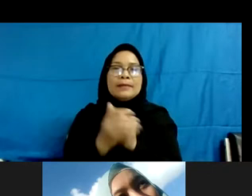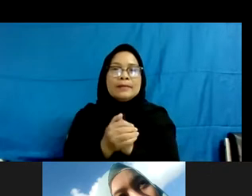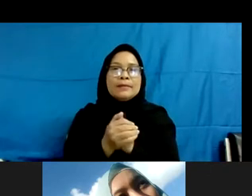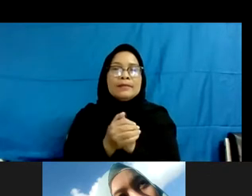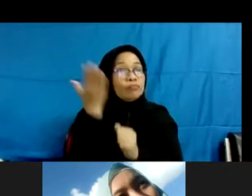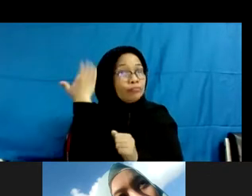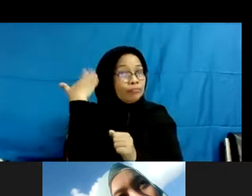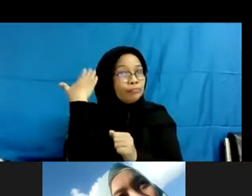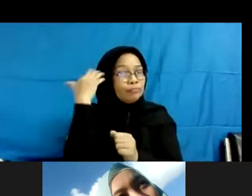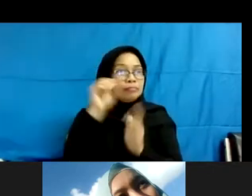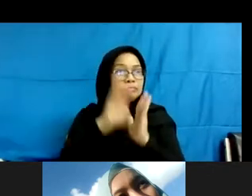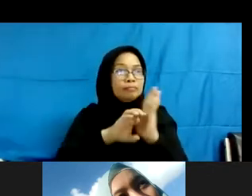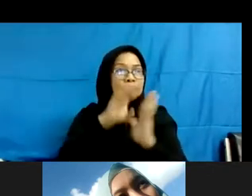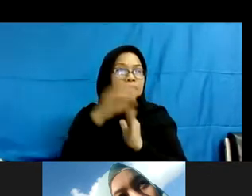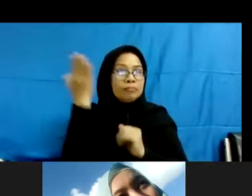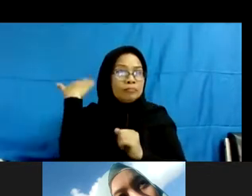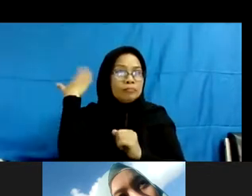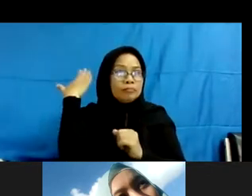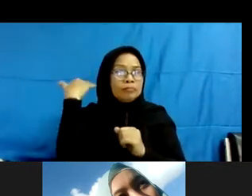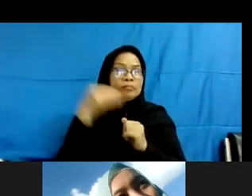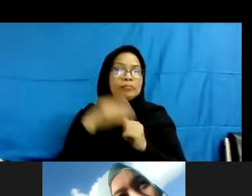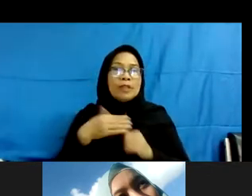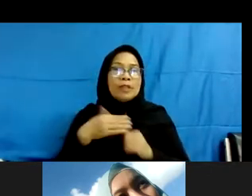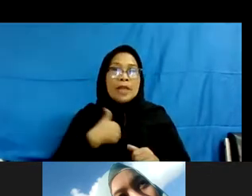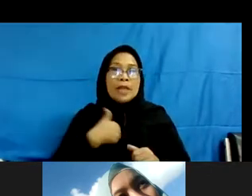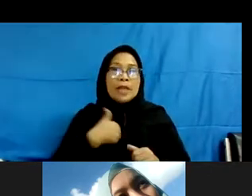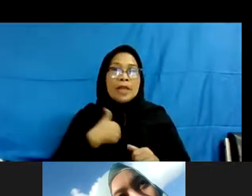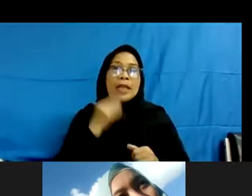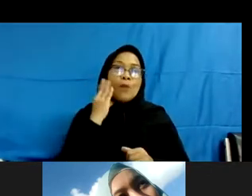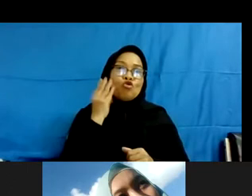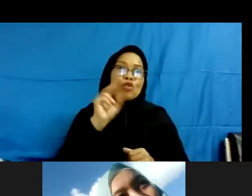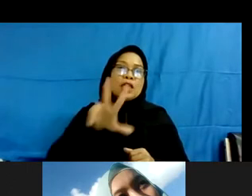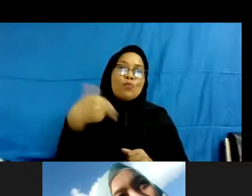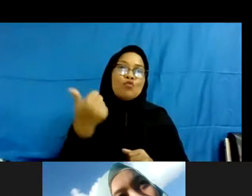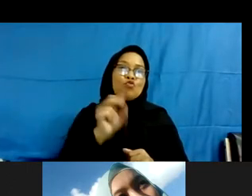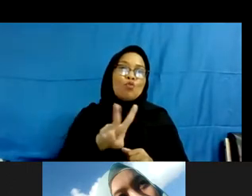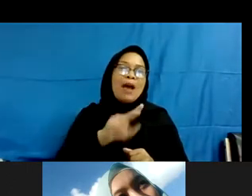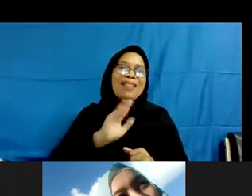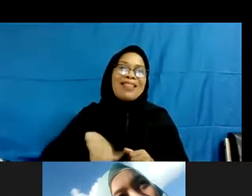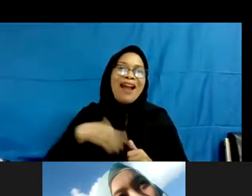saya di usia saya sekarang usia 32 tahun.